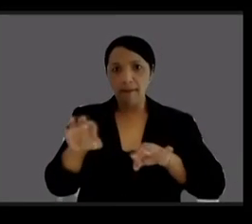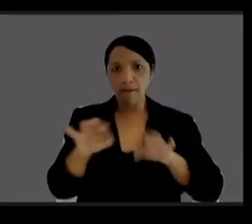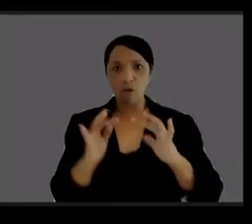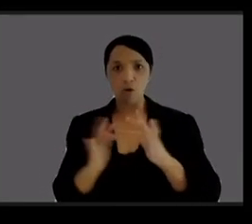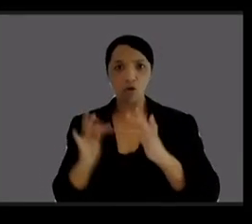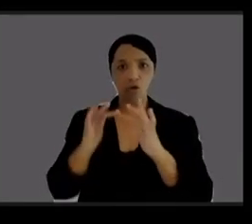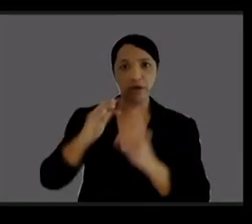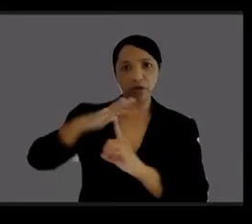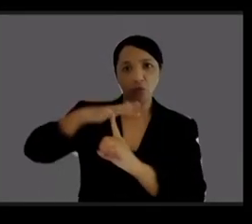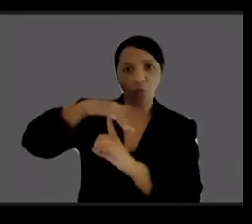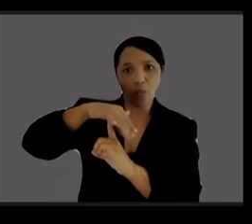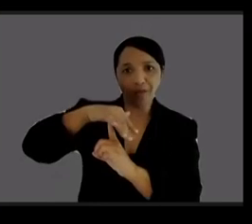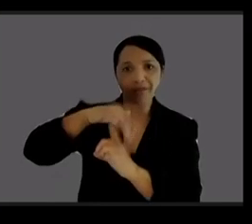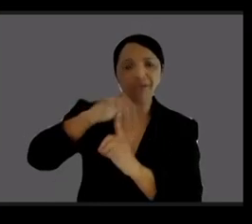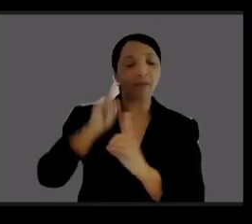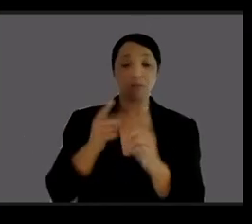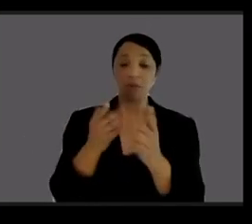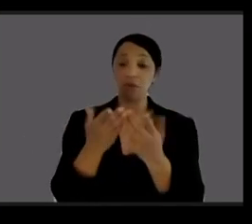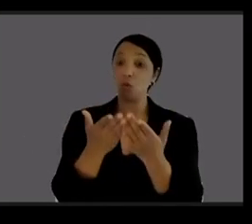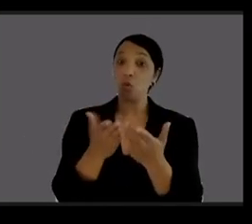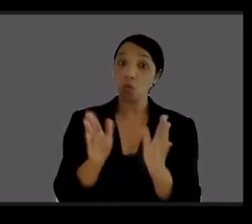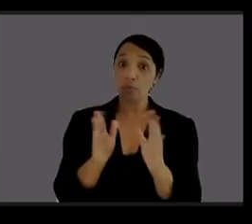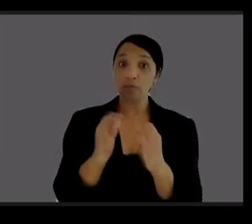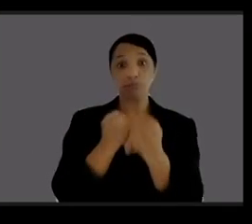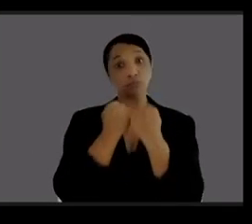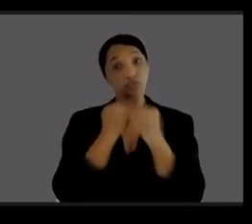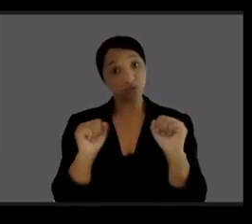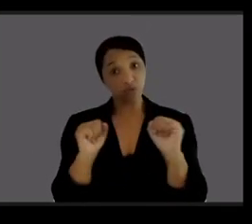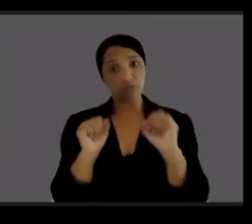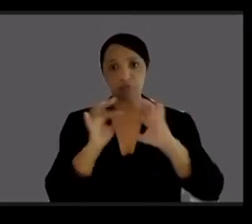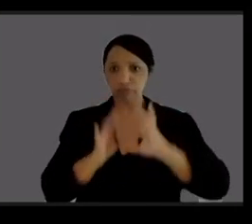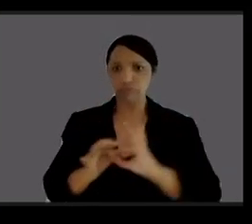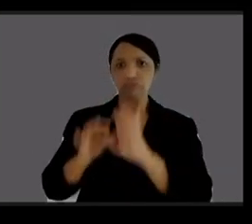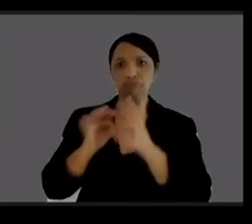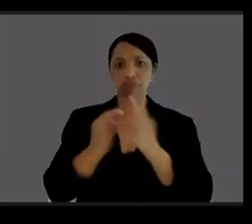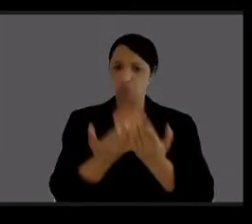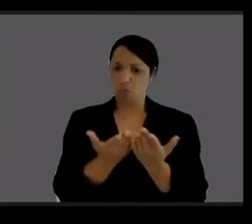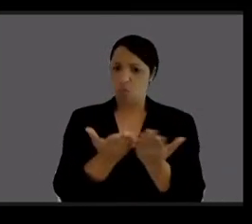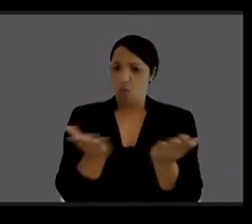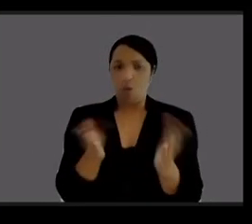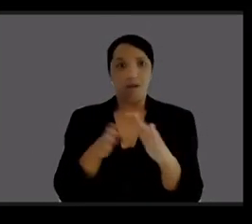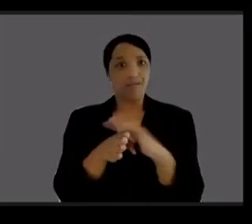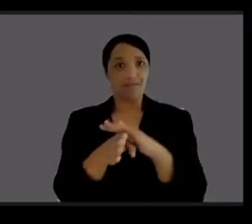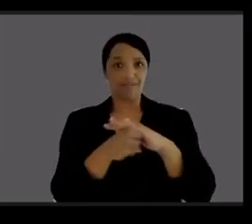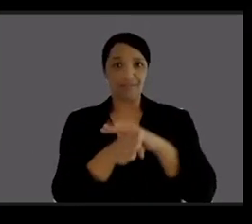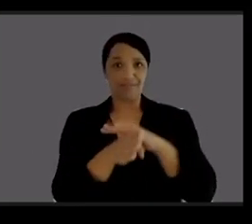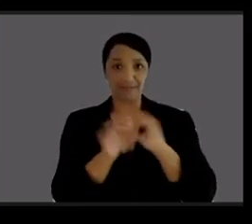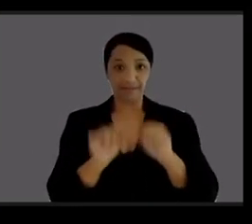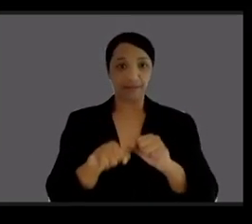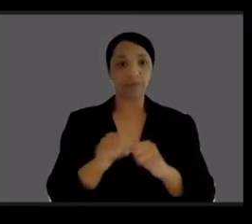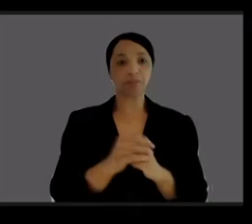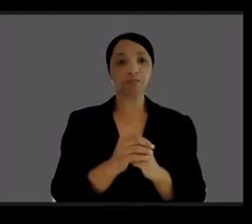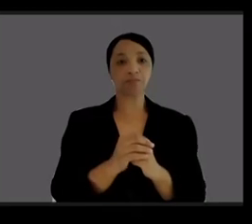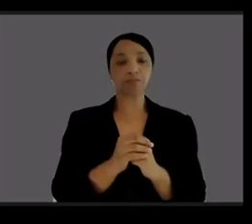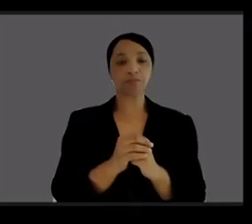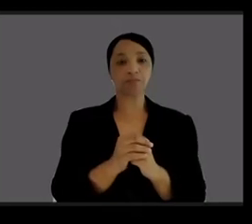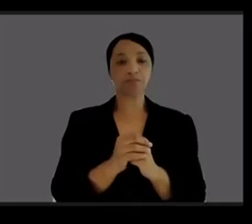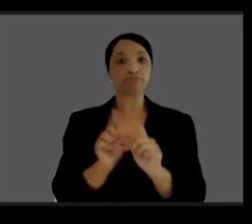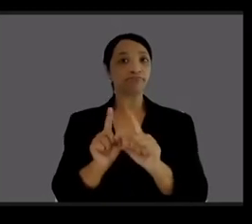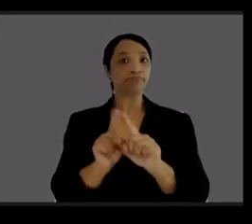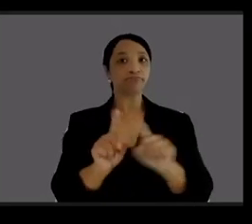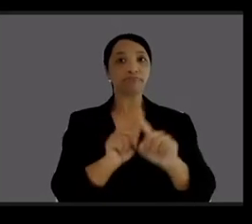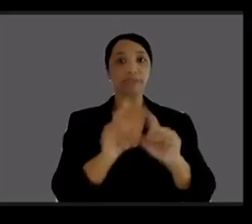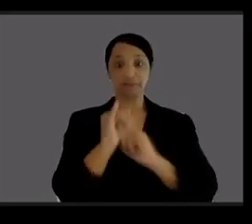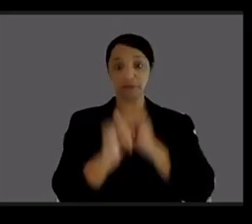要保持开放、安全，所有人皆可访问。这就意味着互联网长期建立的多利益相关方机